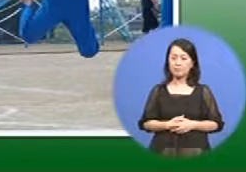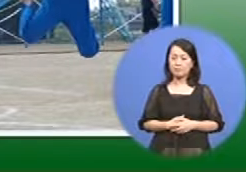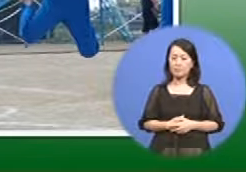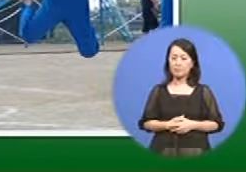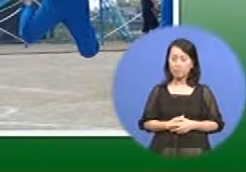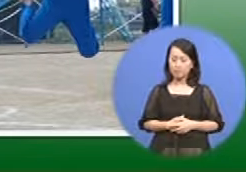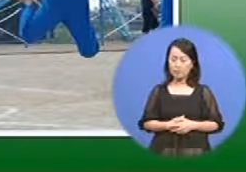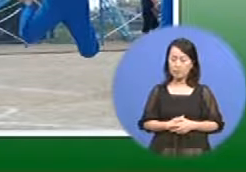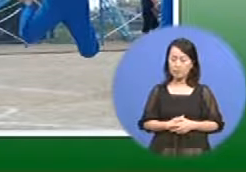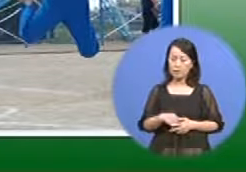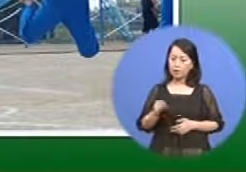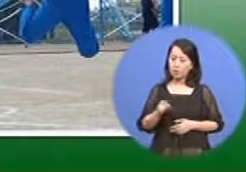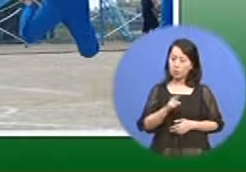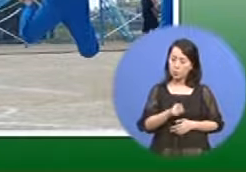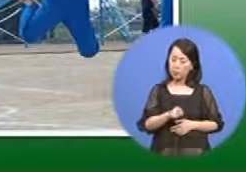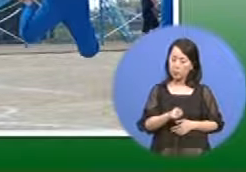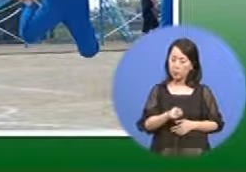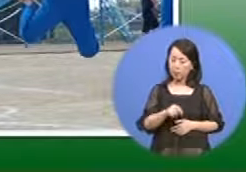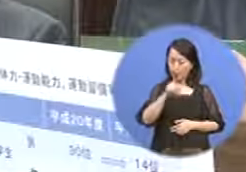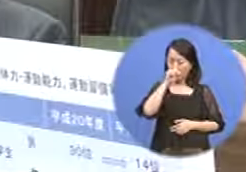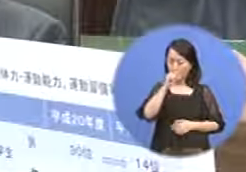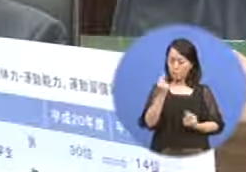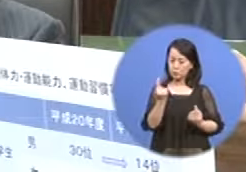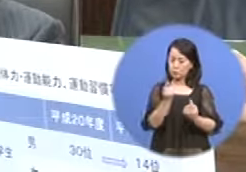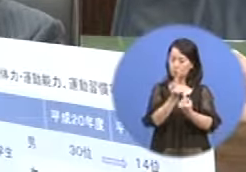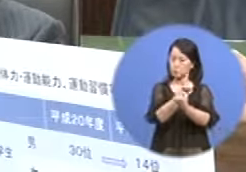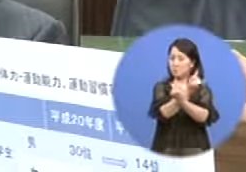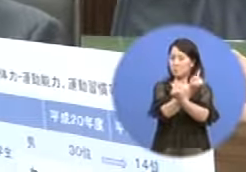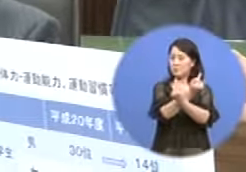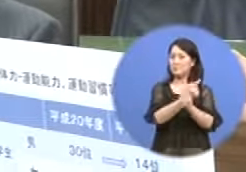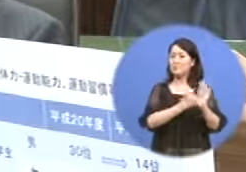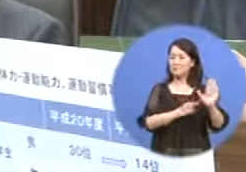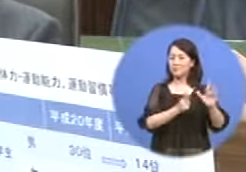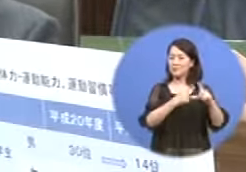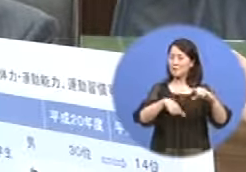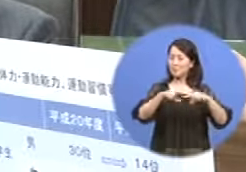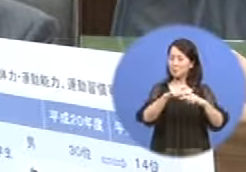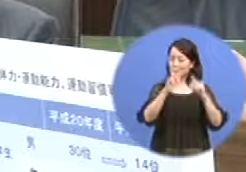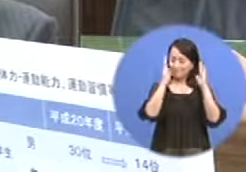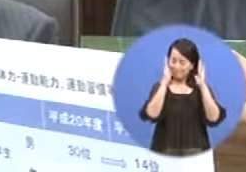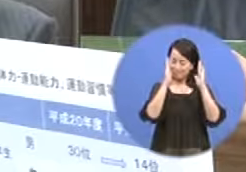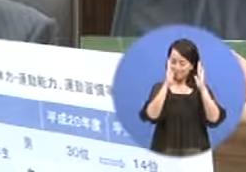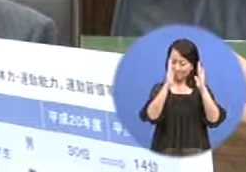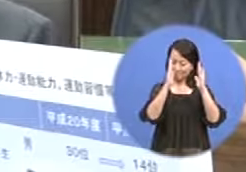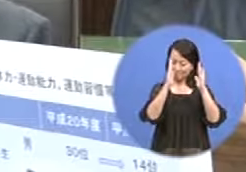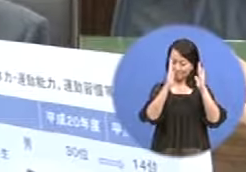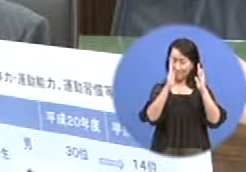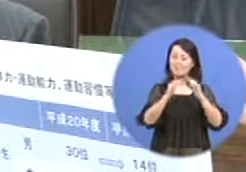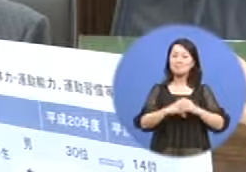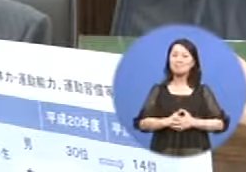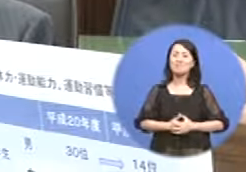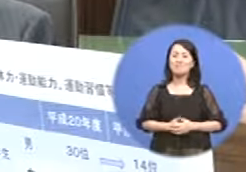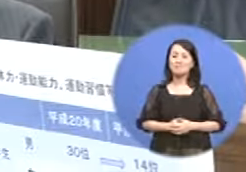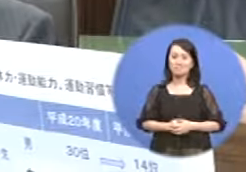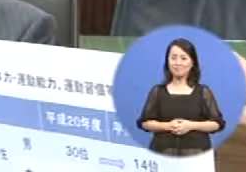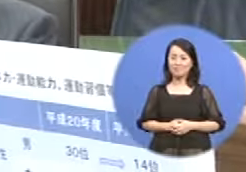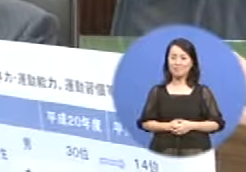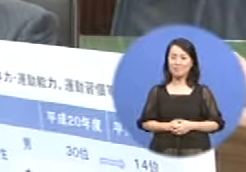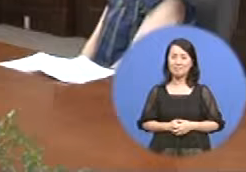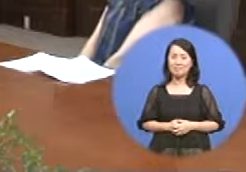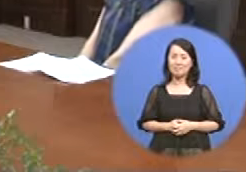はい、だいぶ良くなったな。あでまあもっと良くなりしたいんで、さらに頑張ろうということです